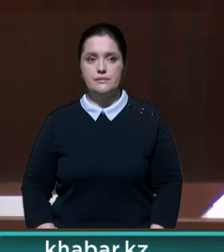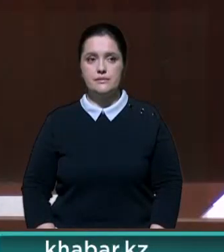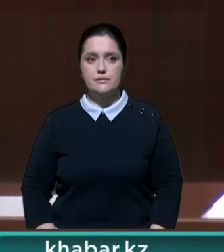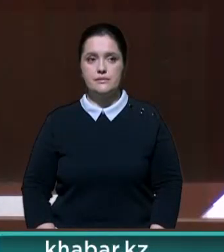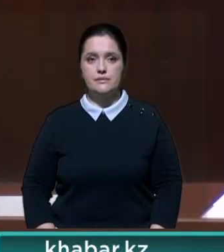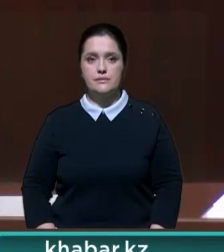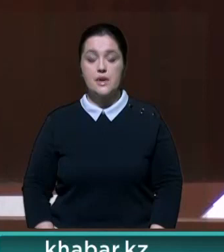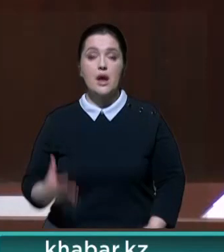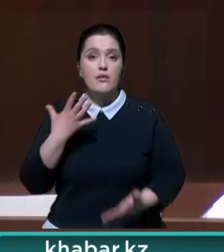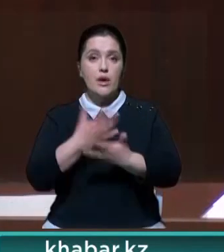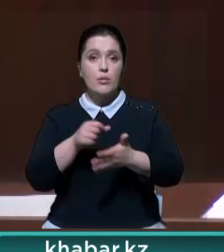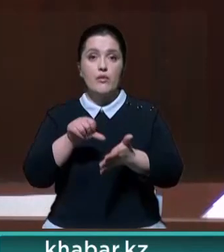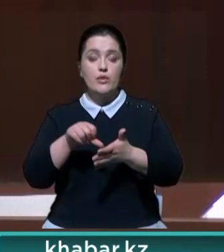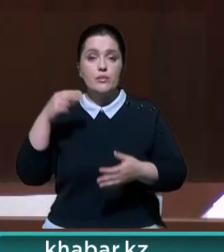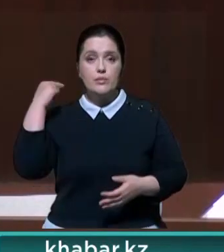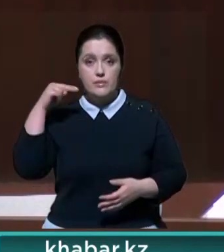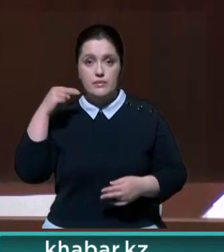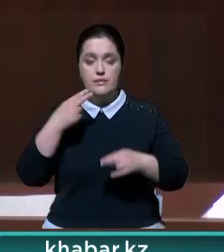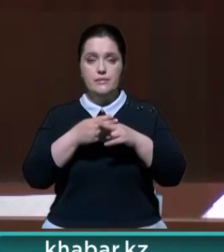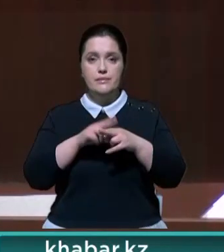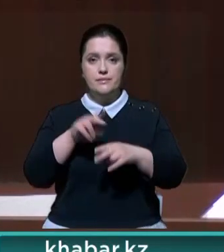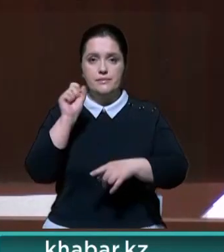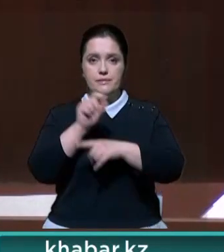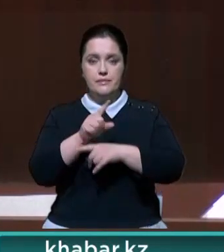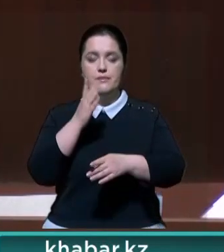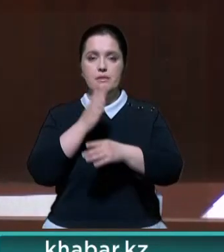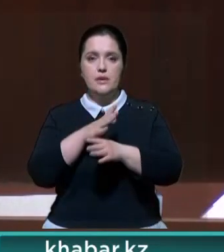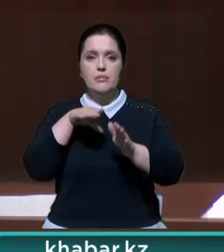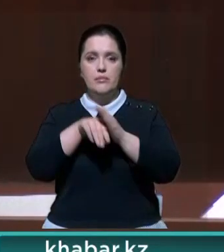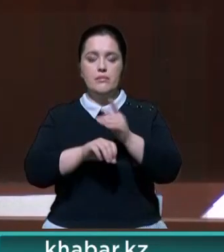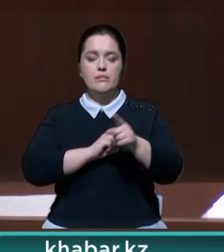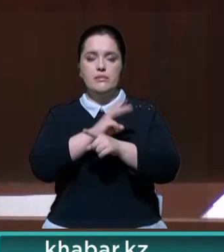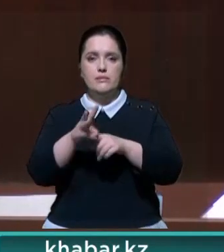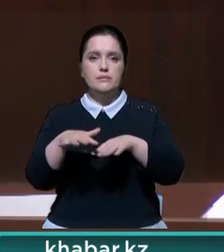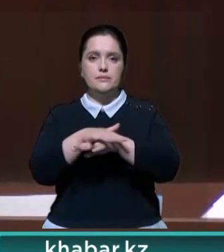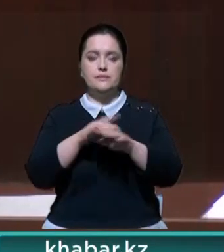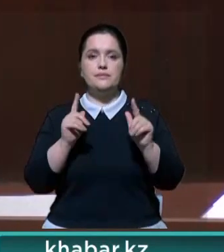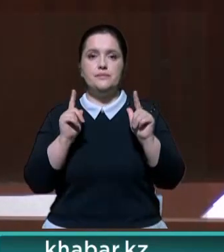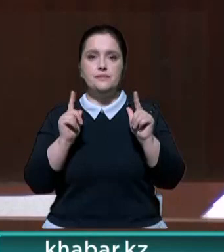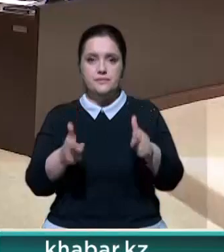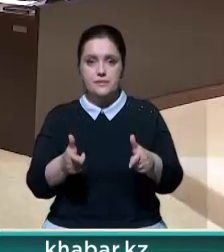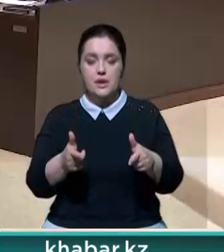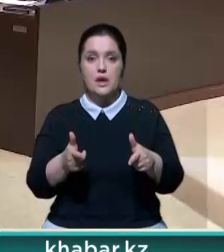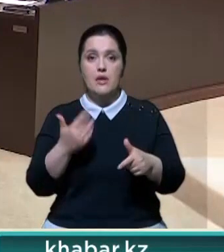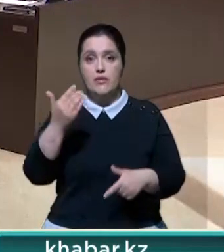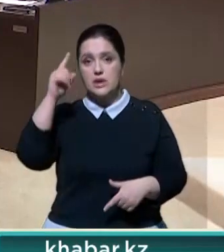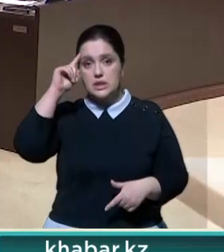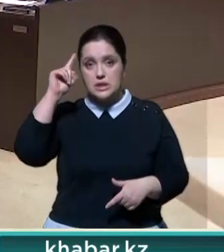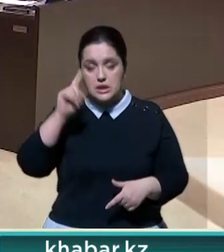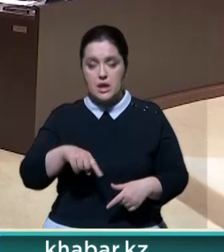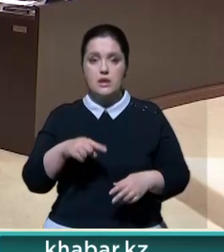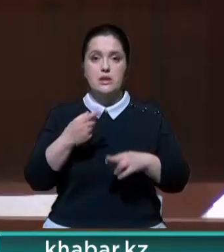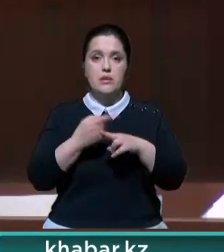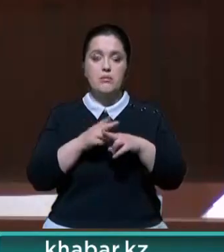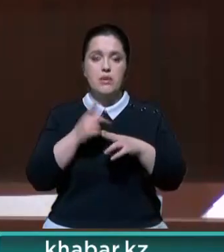в своем выступлении президент страны Обозначил ряд задач призванных обеспечить общественное Согласие национальное единство Как вы знаете это сфера